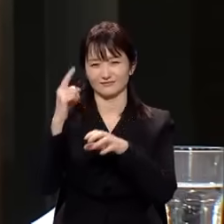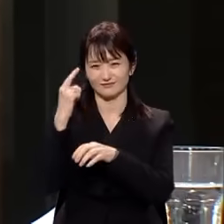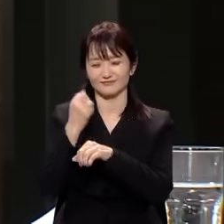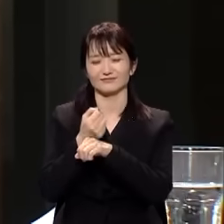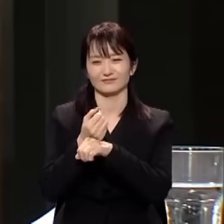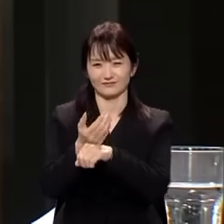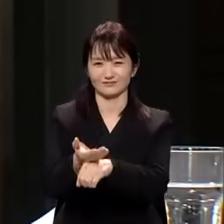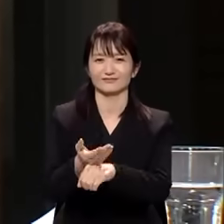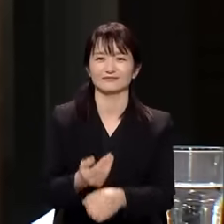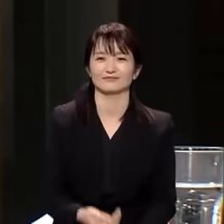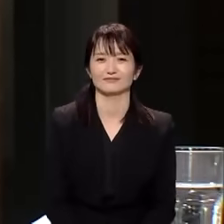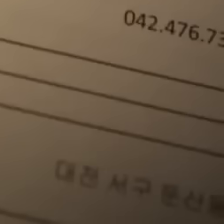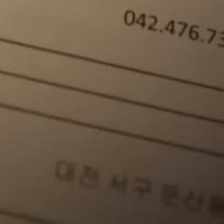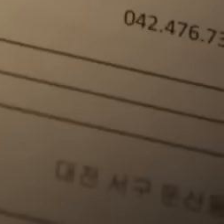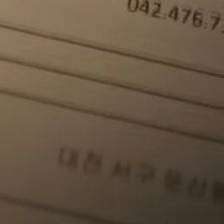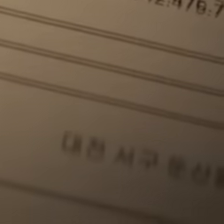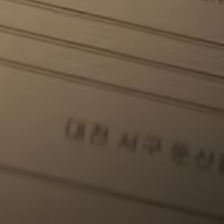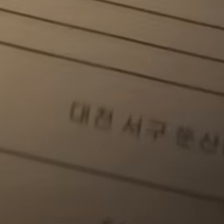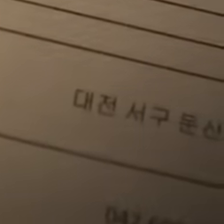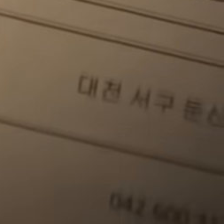픽 이어갑니다.